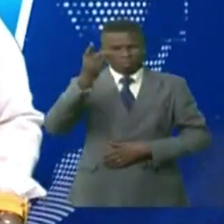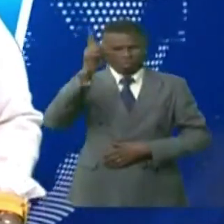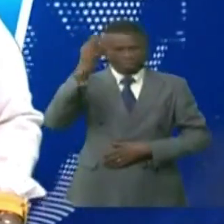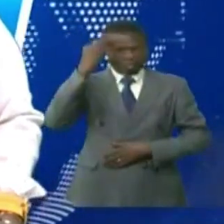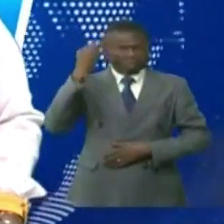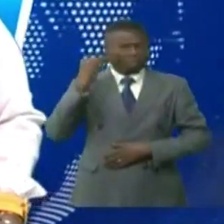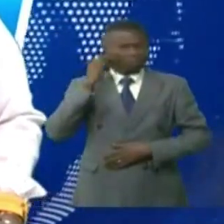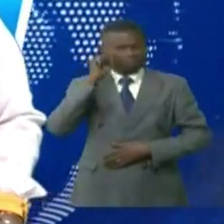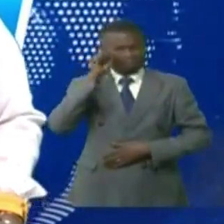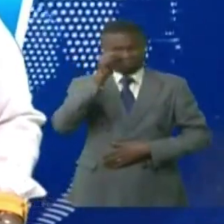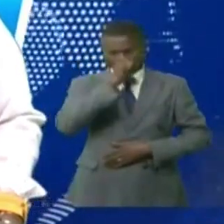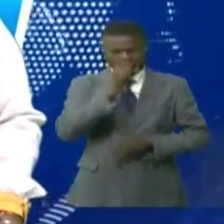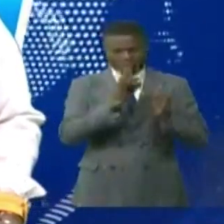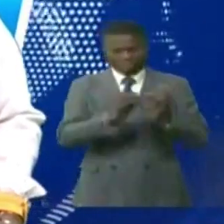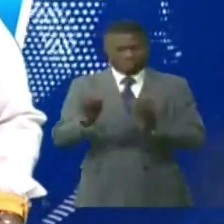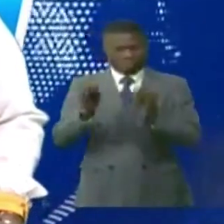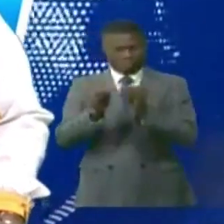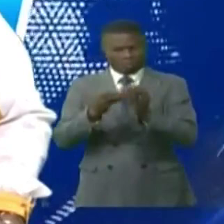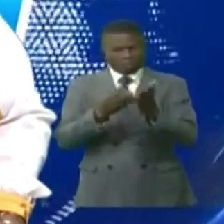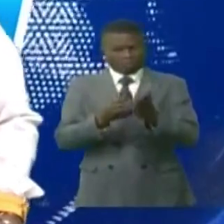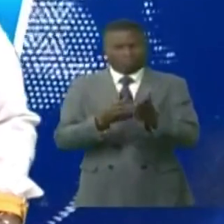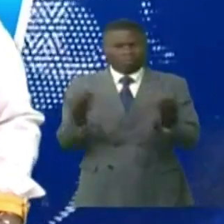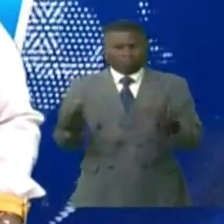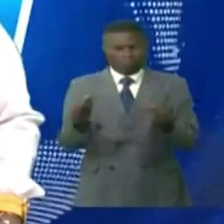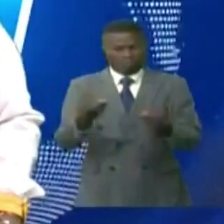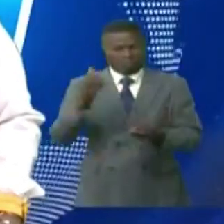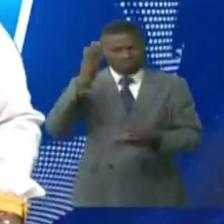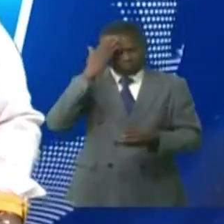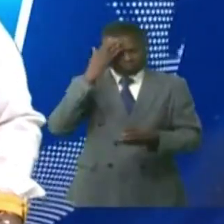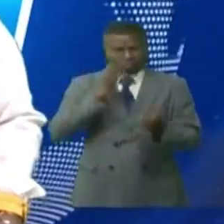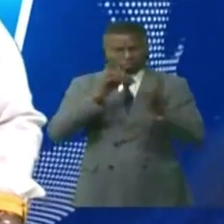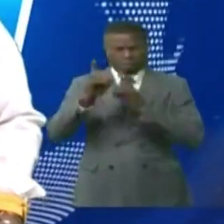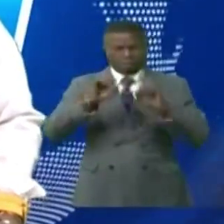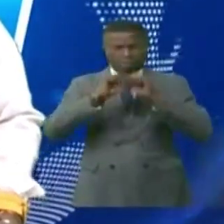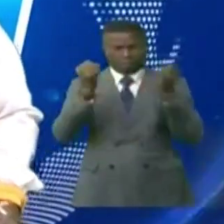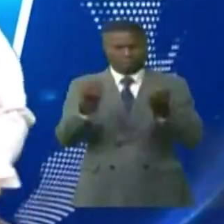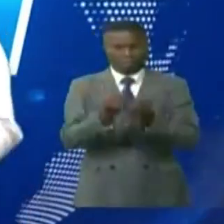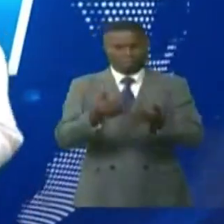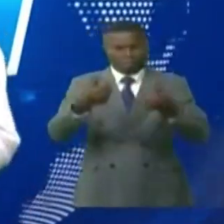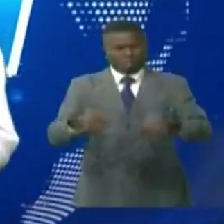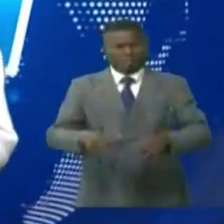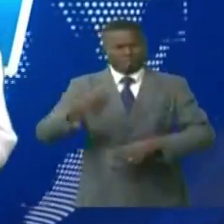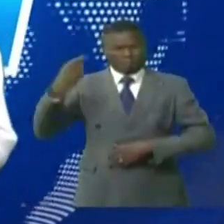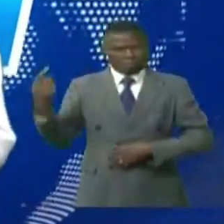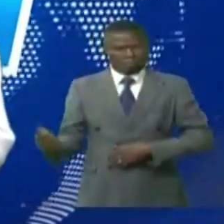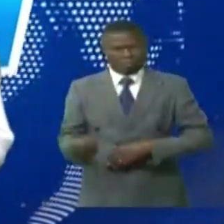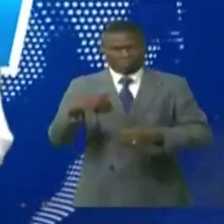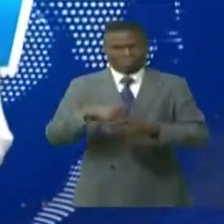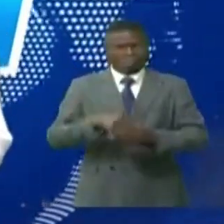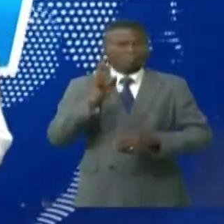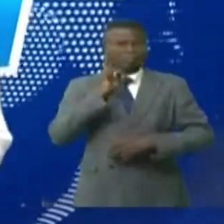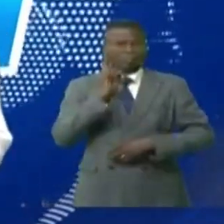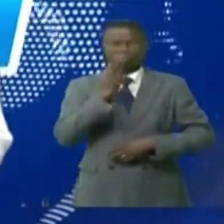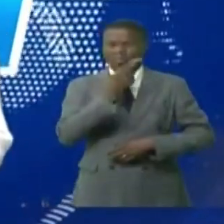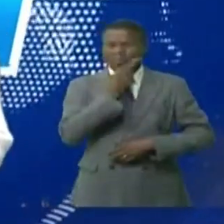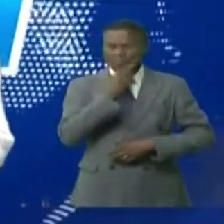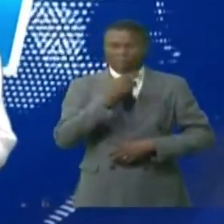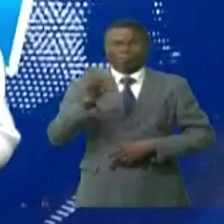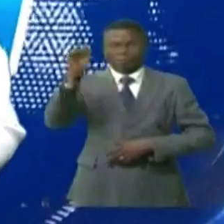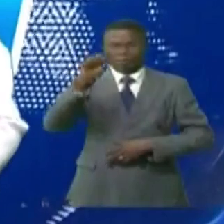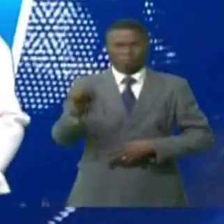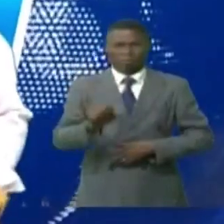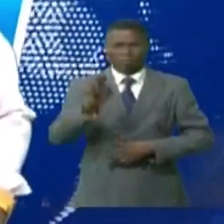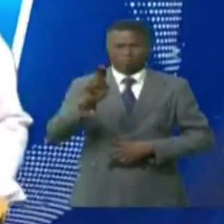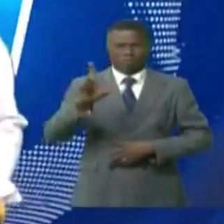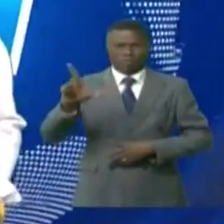ministre Jean-Michel Samalou Kondé. Question de favoriser le dialogue social permanent. C'était à l'hôtel Sultani dans la commune de la